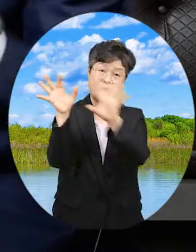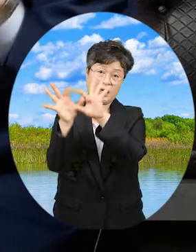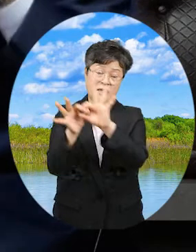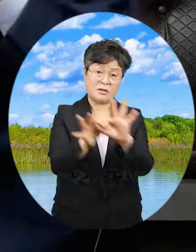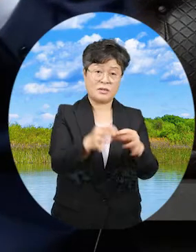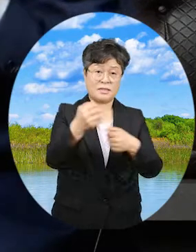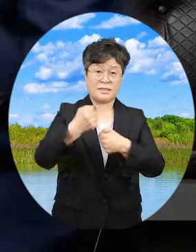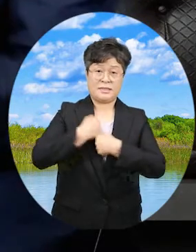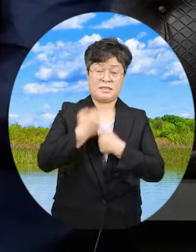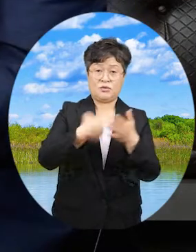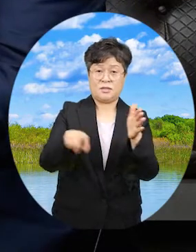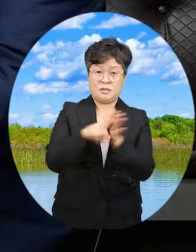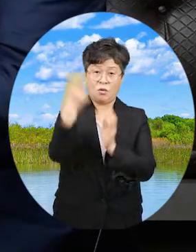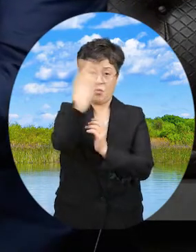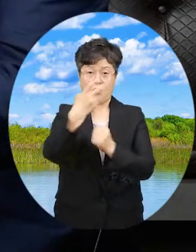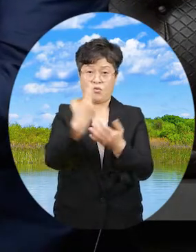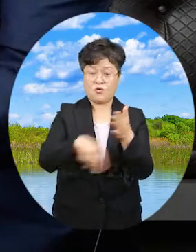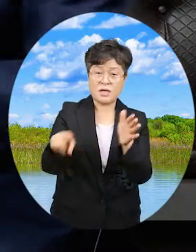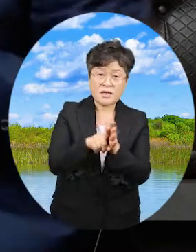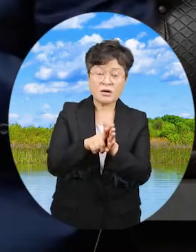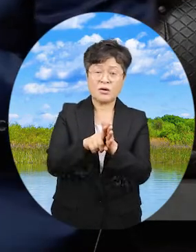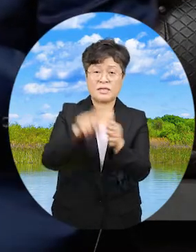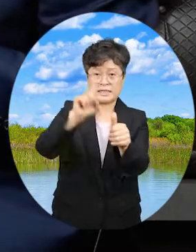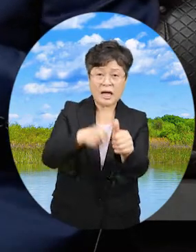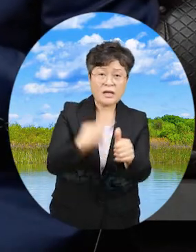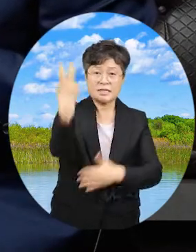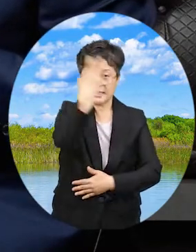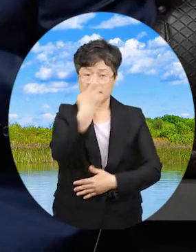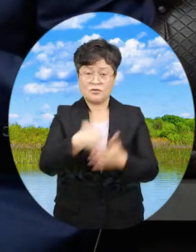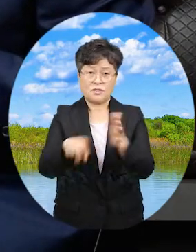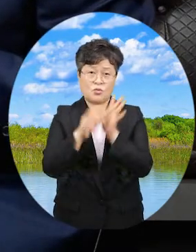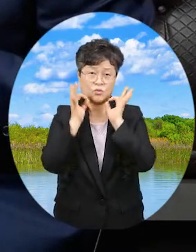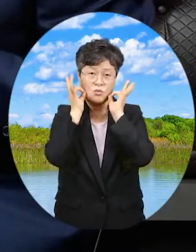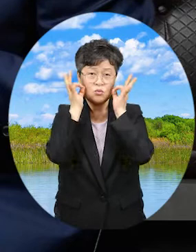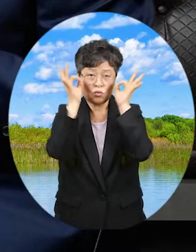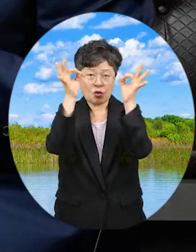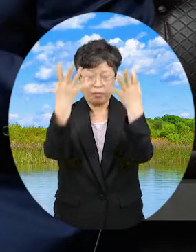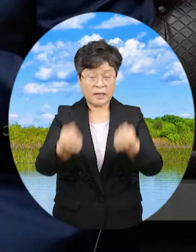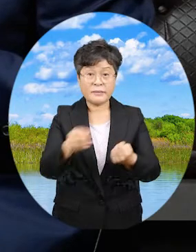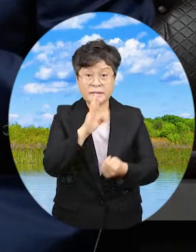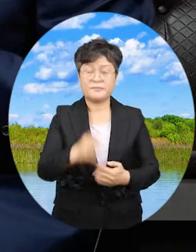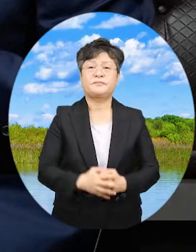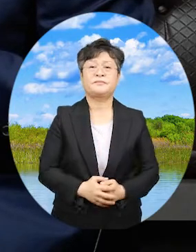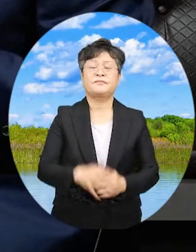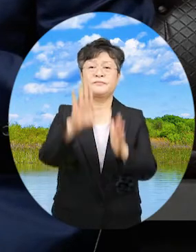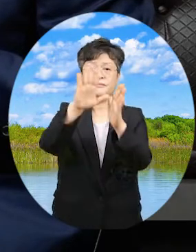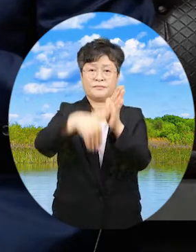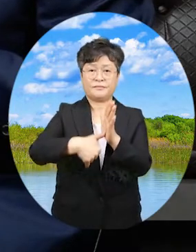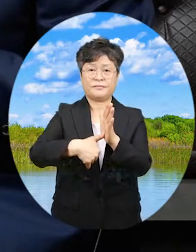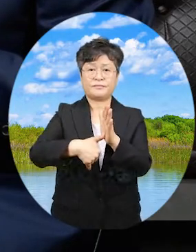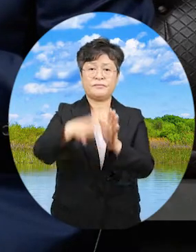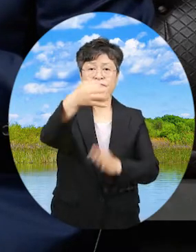27개의 수원 지역의 다양한 시민단체들로 해서 수원 하천 유역 네트워크라고 만들어져 있듯이 여기도 원천천